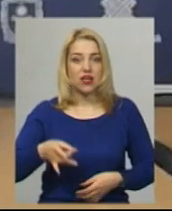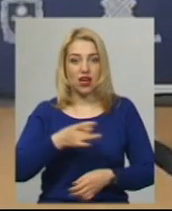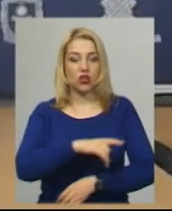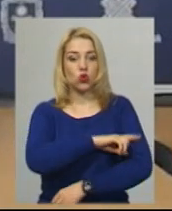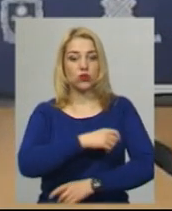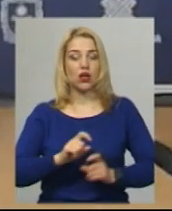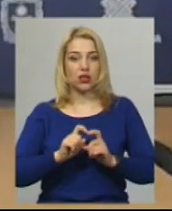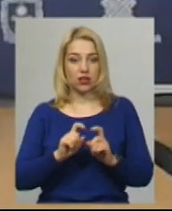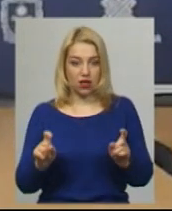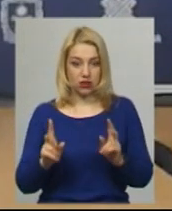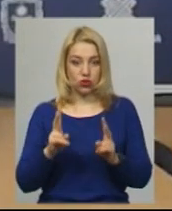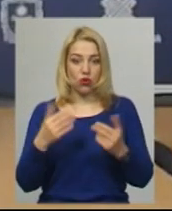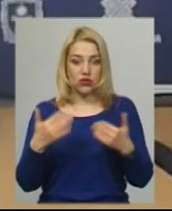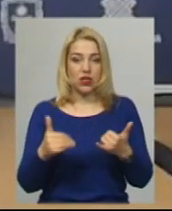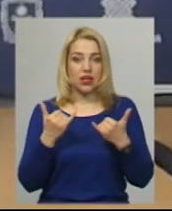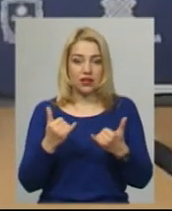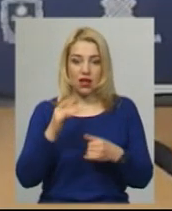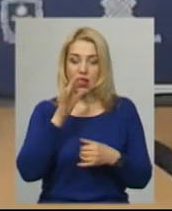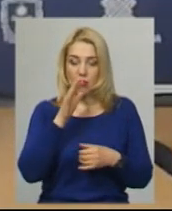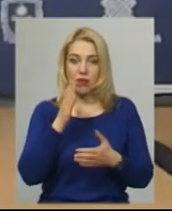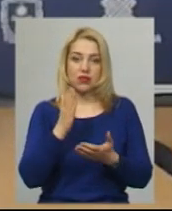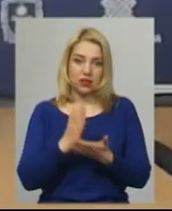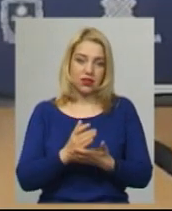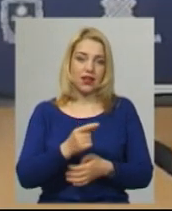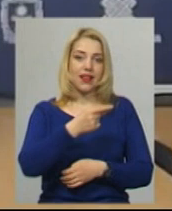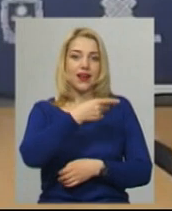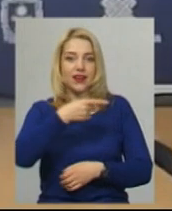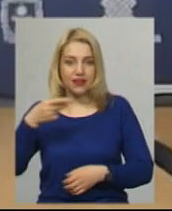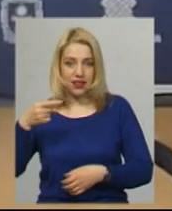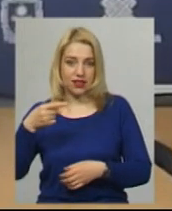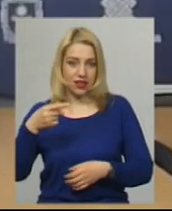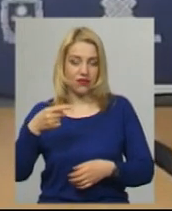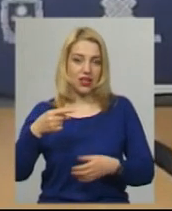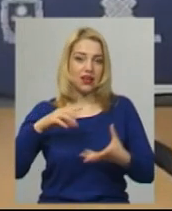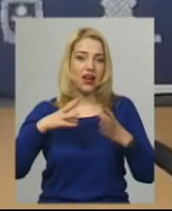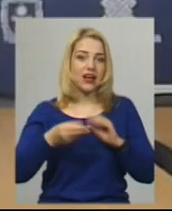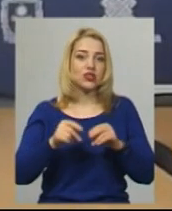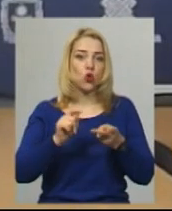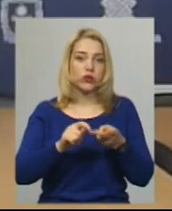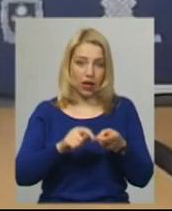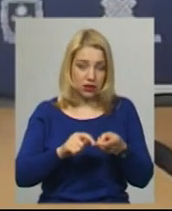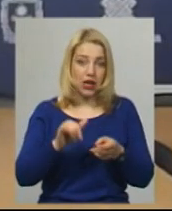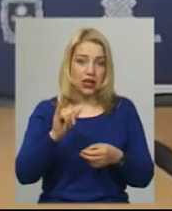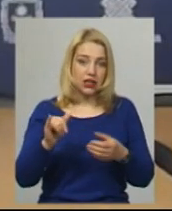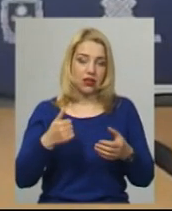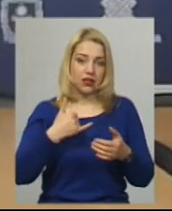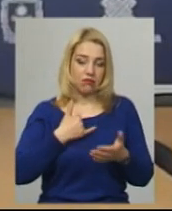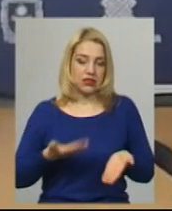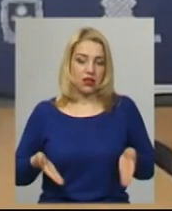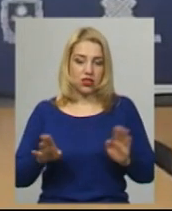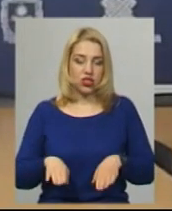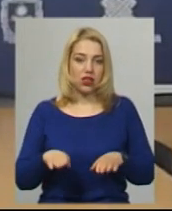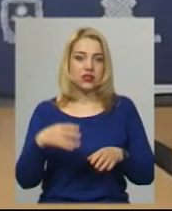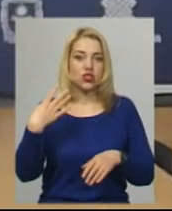які вже на даний момент, по яким є негативний результат. У нас залишається близько 40 осіб